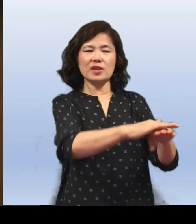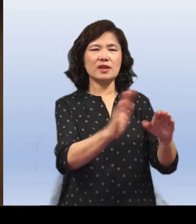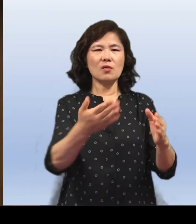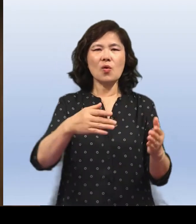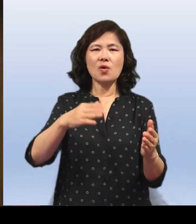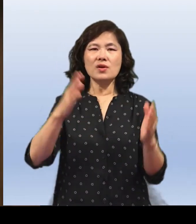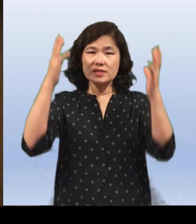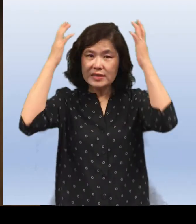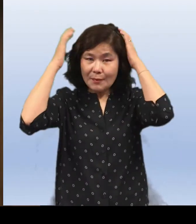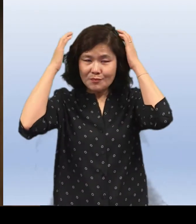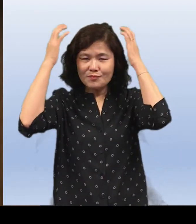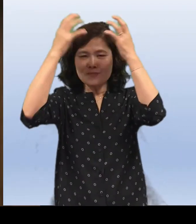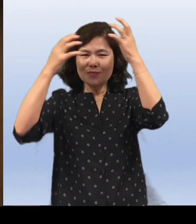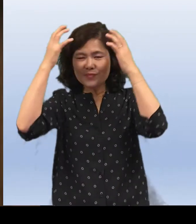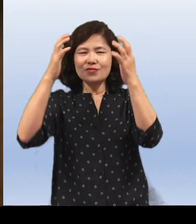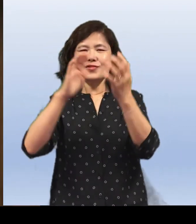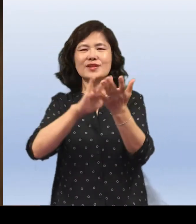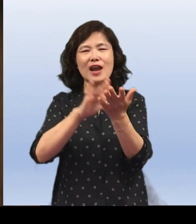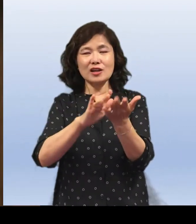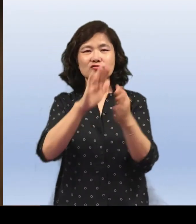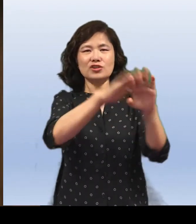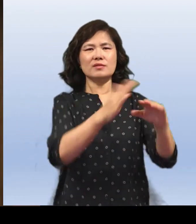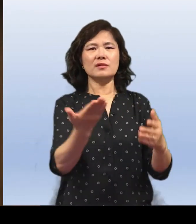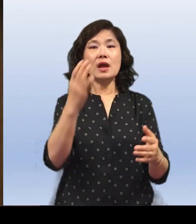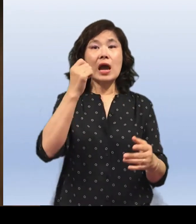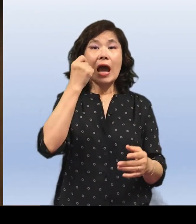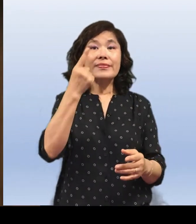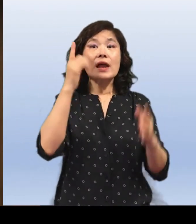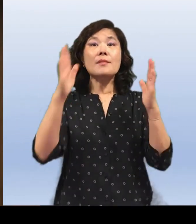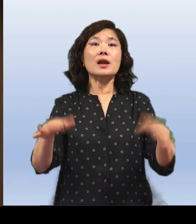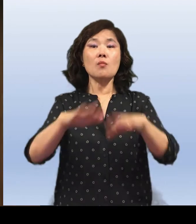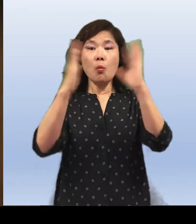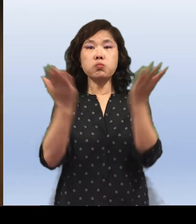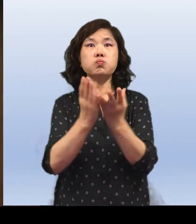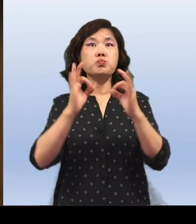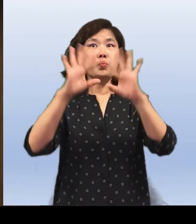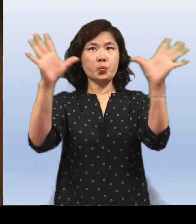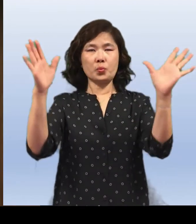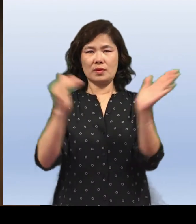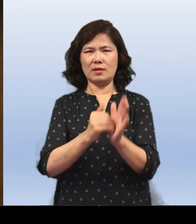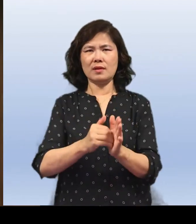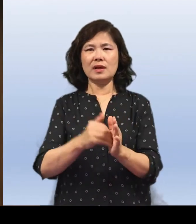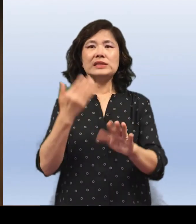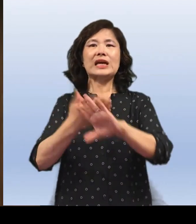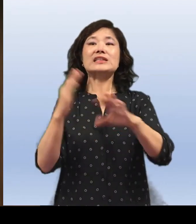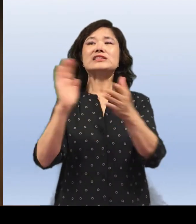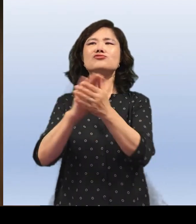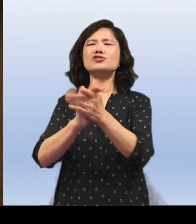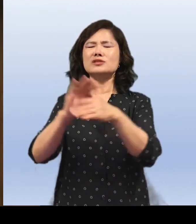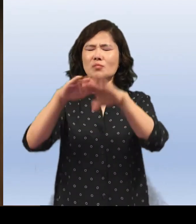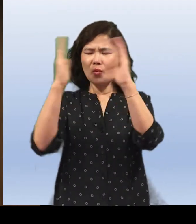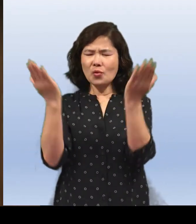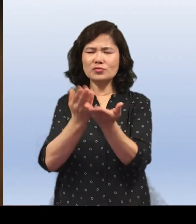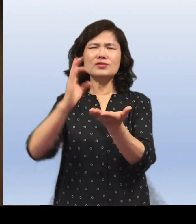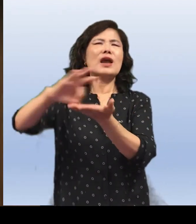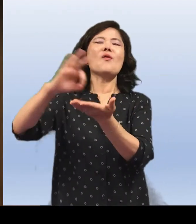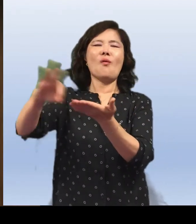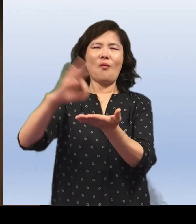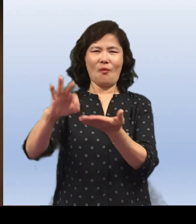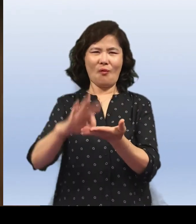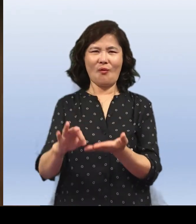것들 다 챙겨갔는데 거의 한 달이 안 돼서 다 없어졌어요. 왜 그런가 봤더니 이 친구들이 아침만 되면 제 세면백을 들고